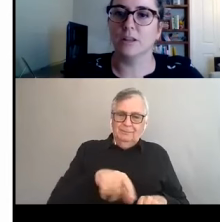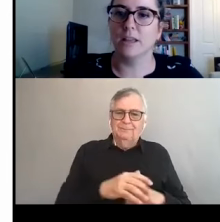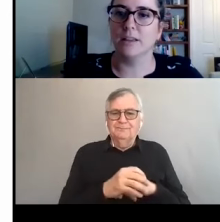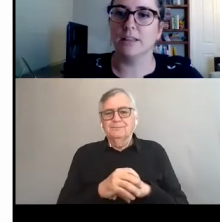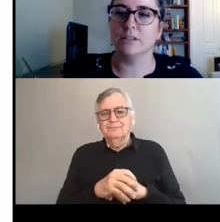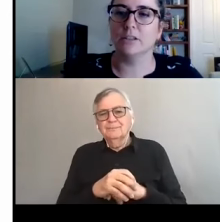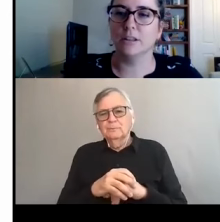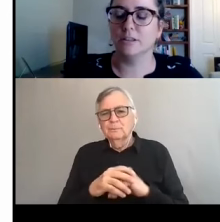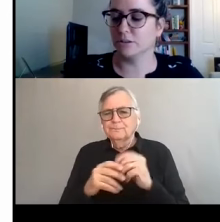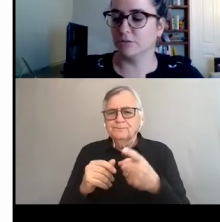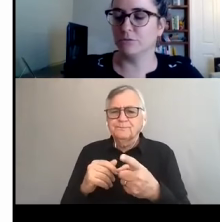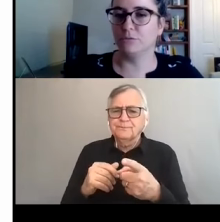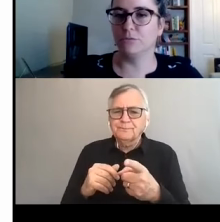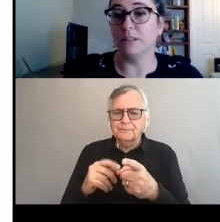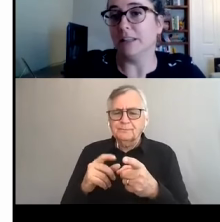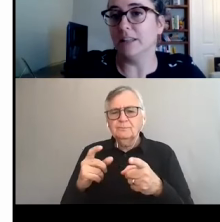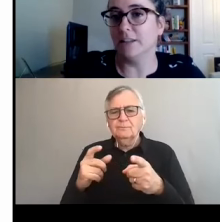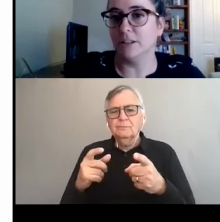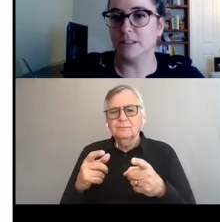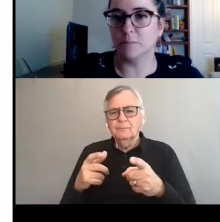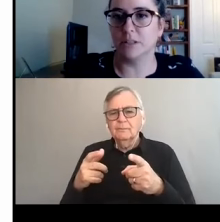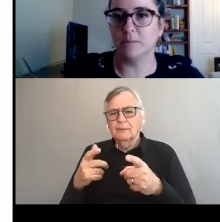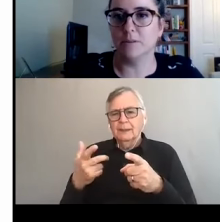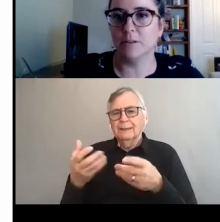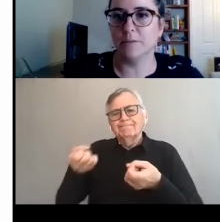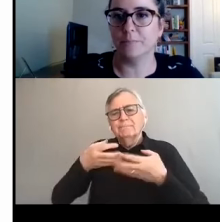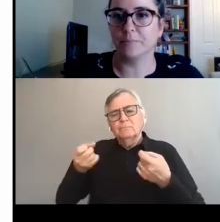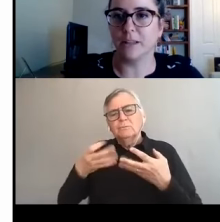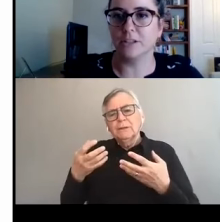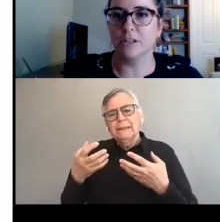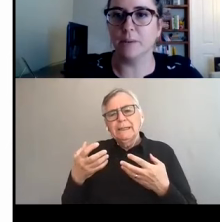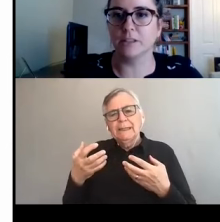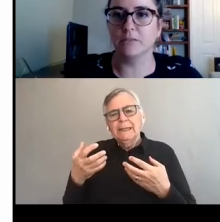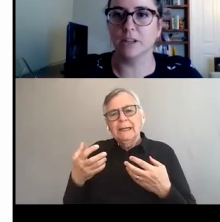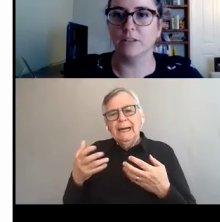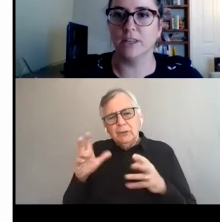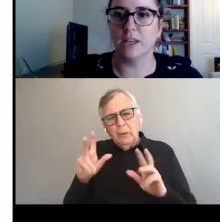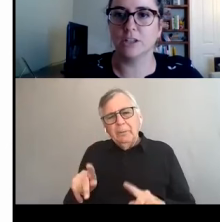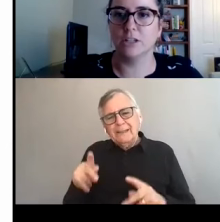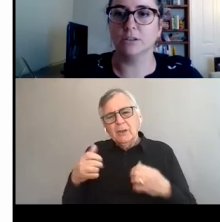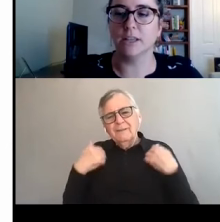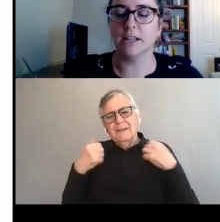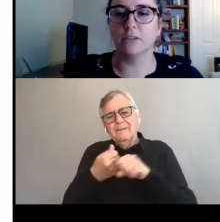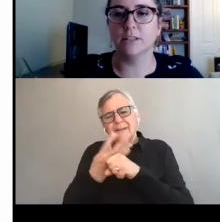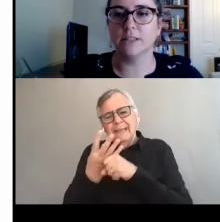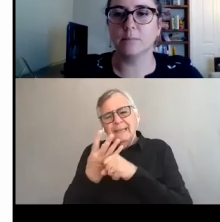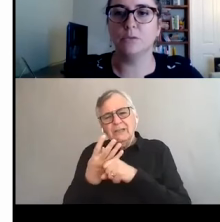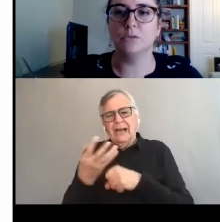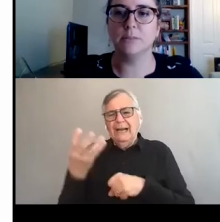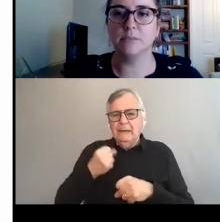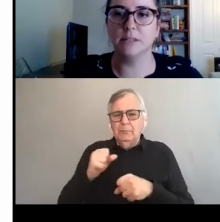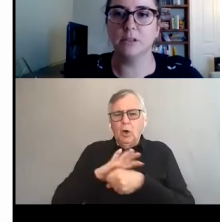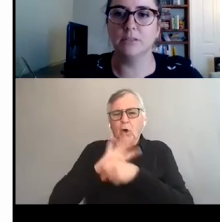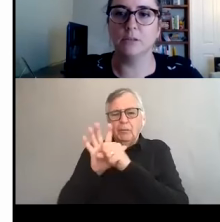Donc, est-ce que de ce que des données disponibles, est-ce que les personnes vivant avec le VIH qui contractent la COVID seraient